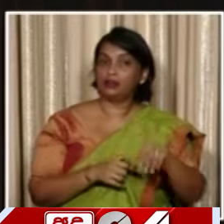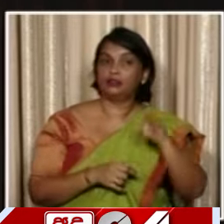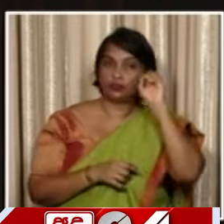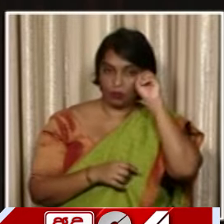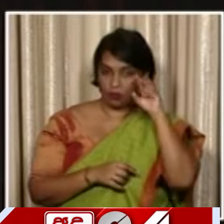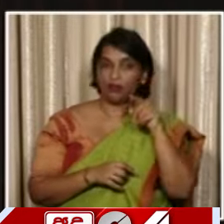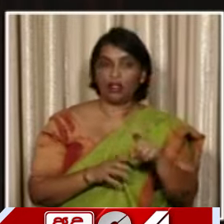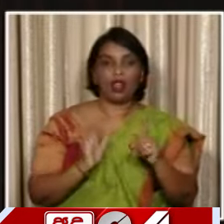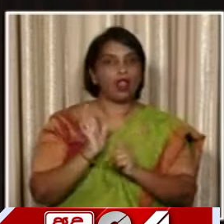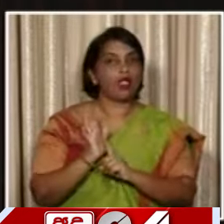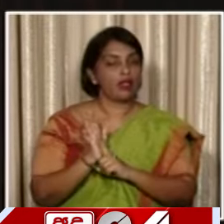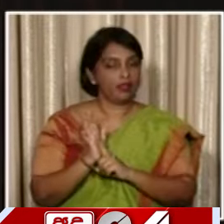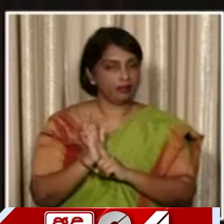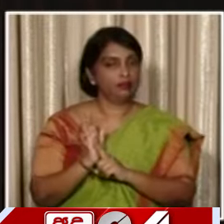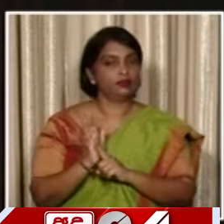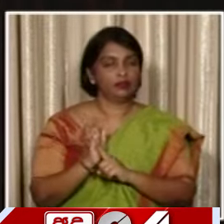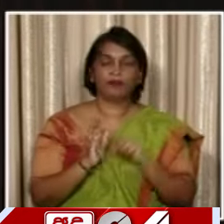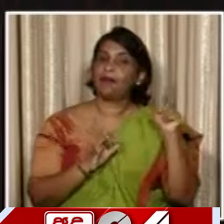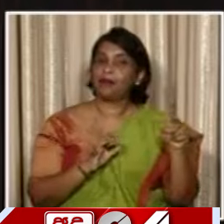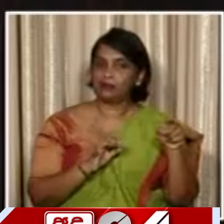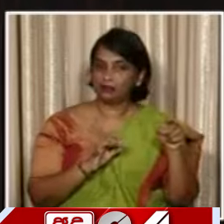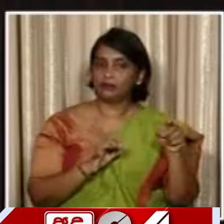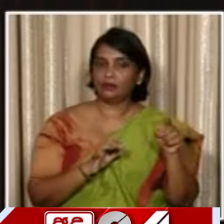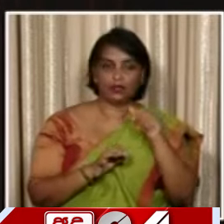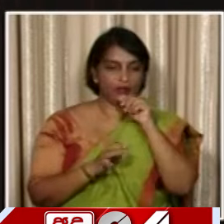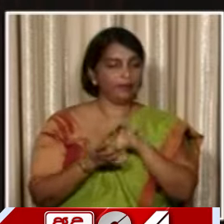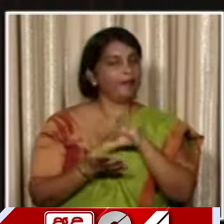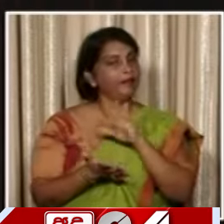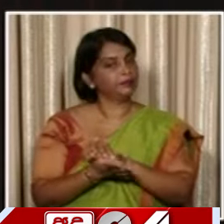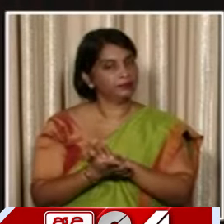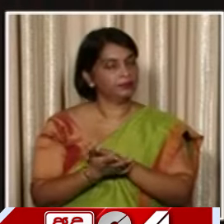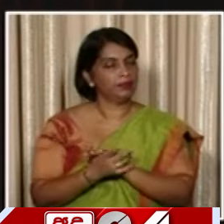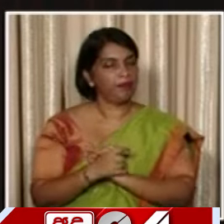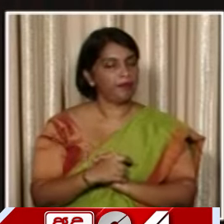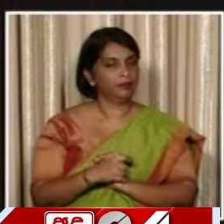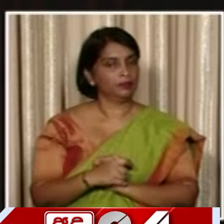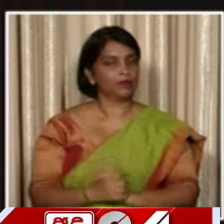උදෑසන ලාල්කාන්ත ඒ සහෝදරයා තහවුරු කරා. මොකද